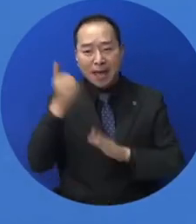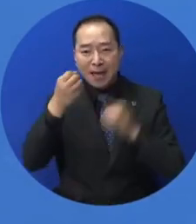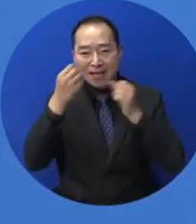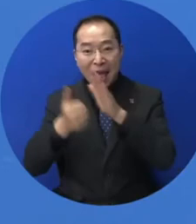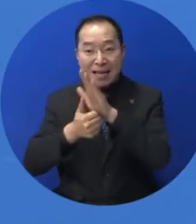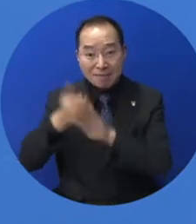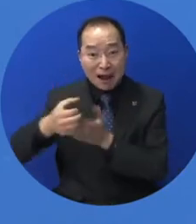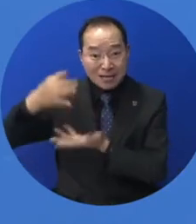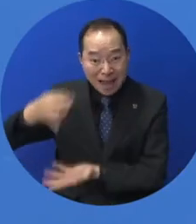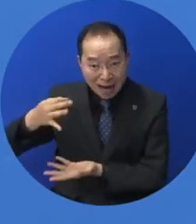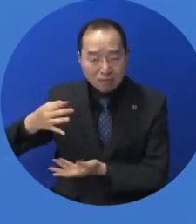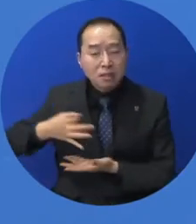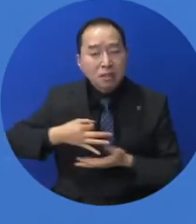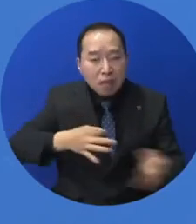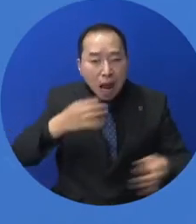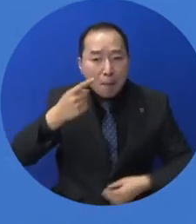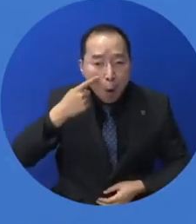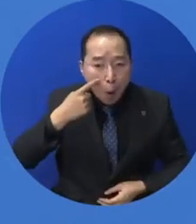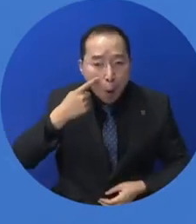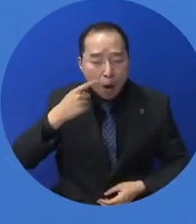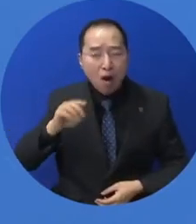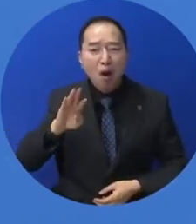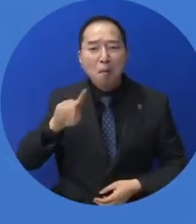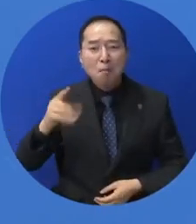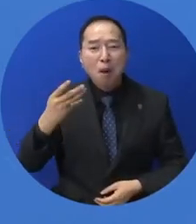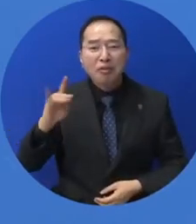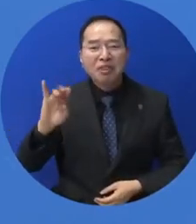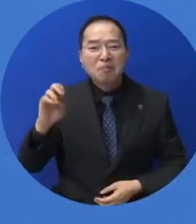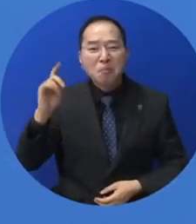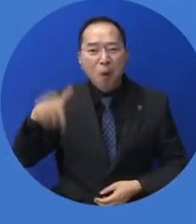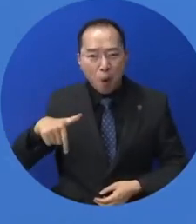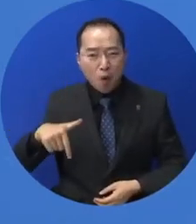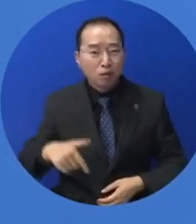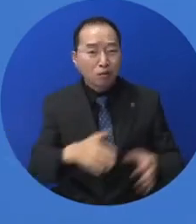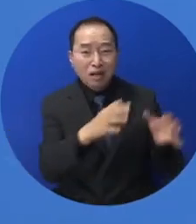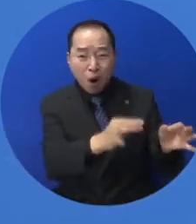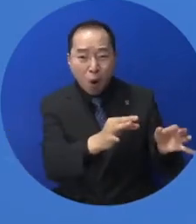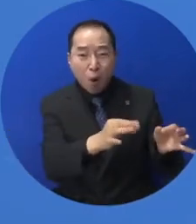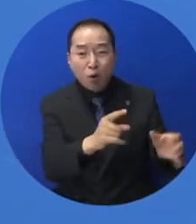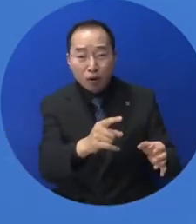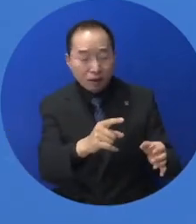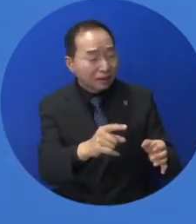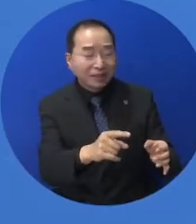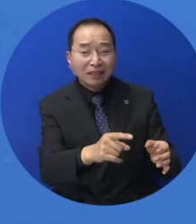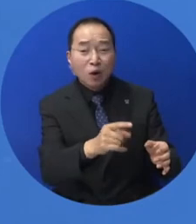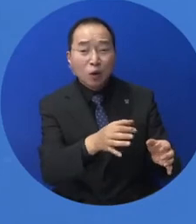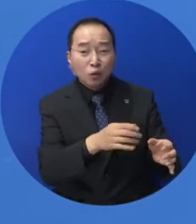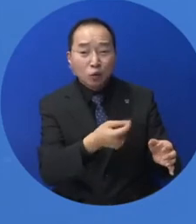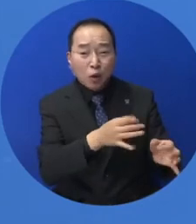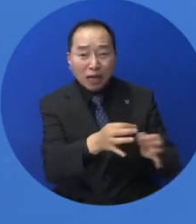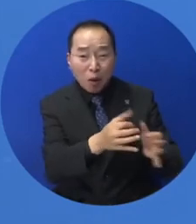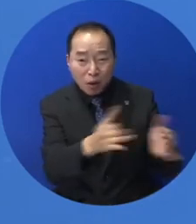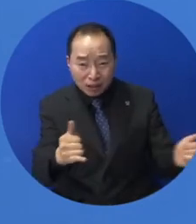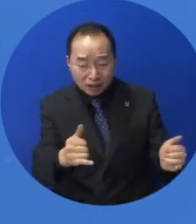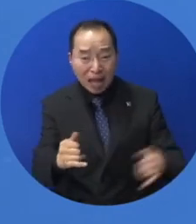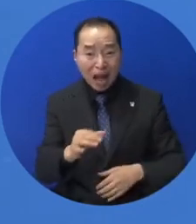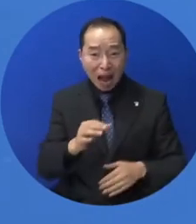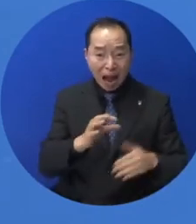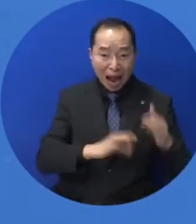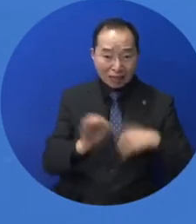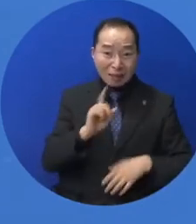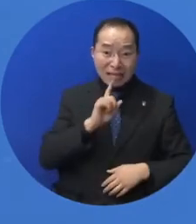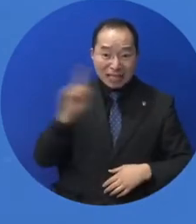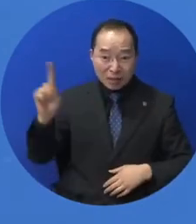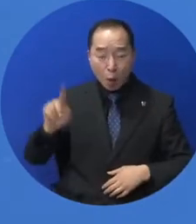새 희망 자금도 지급해보고 또 버팀목 자금도 정말 오전에 신청하면 오후에 지급받으실 수 있도록